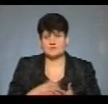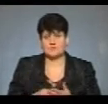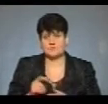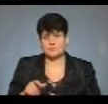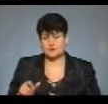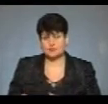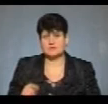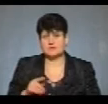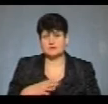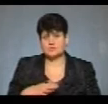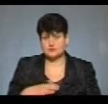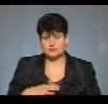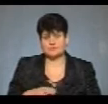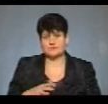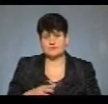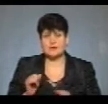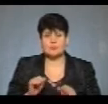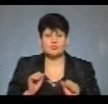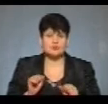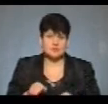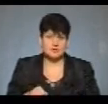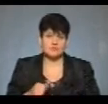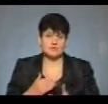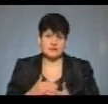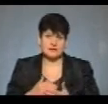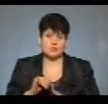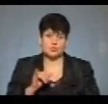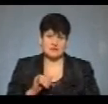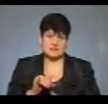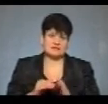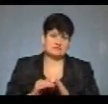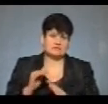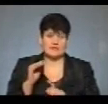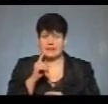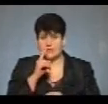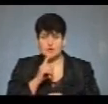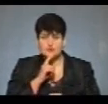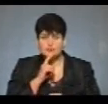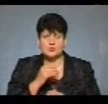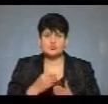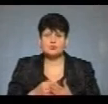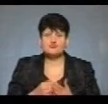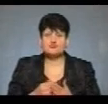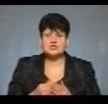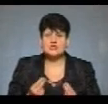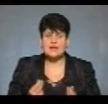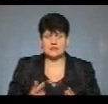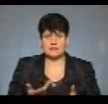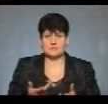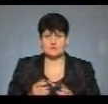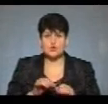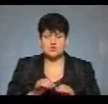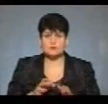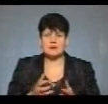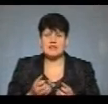і тим очікуванням, на жаль, які, можливо, інколи є в них навіть завищеними, навіть не розуміючи певних бюджетних процедур, так, тобто